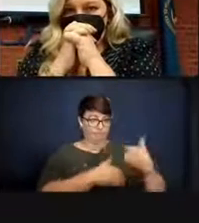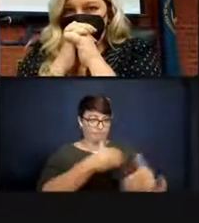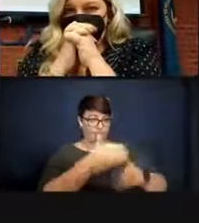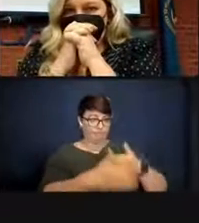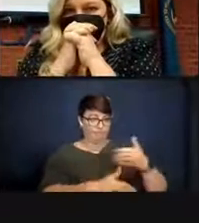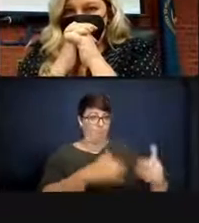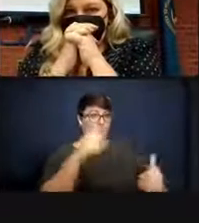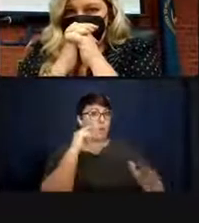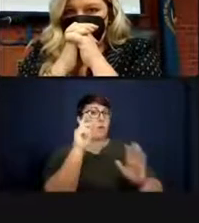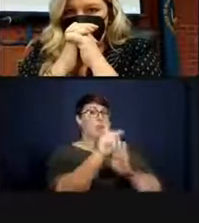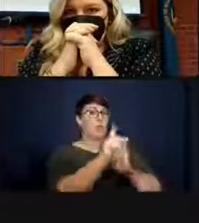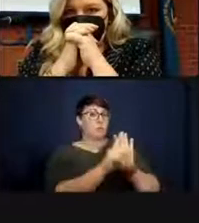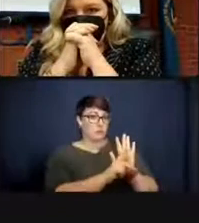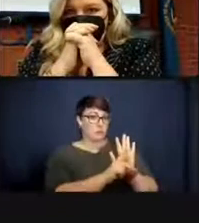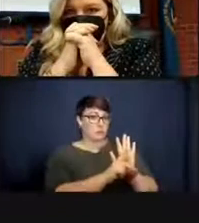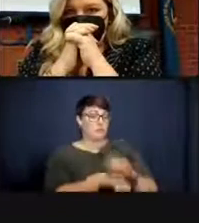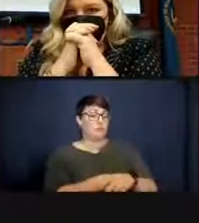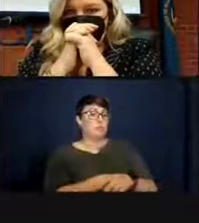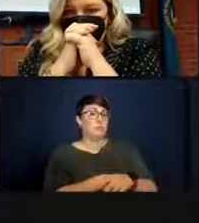فيما أننا